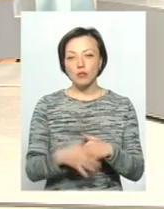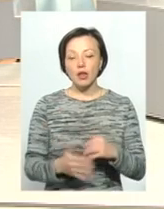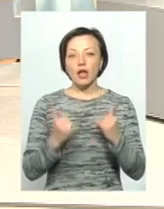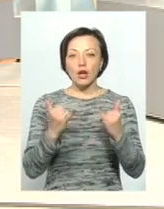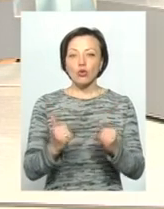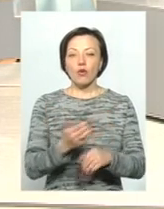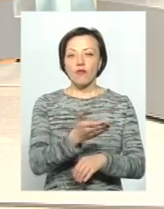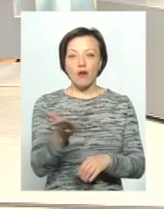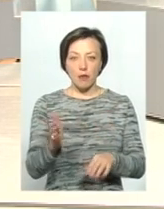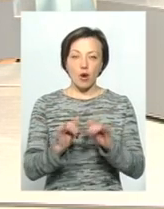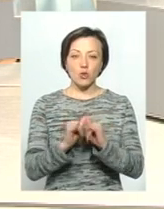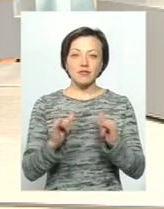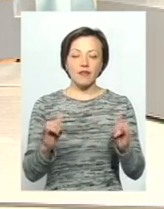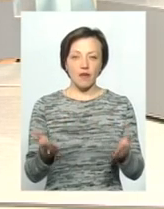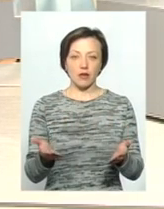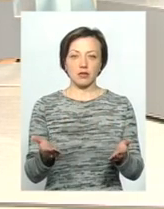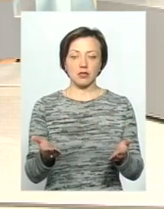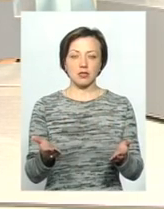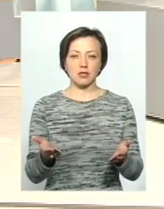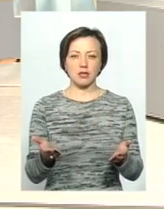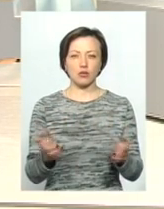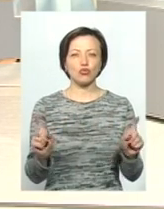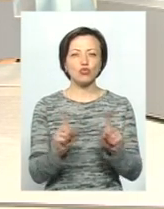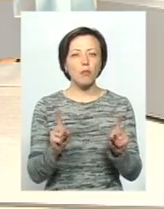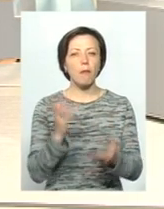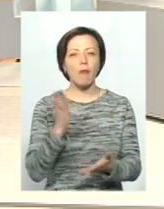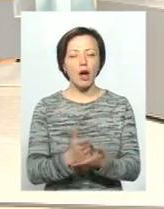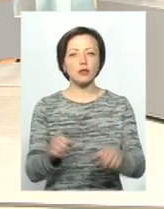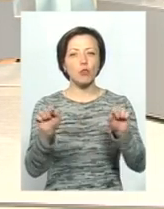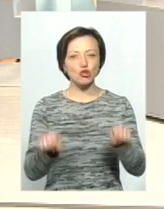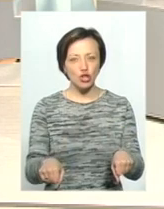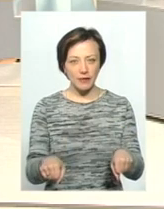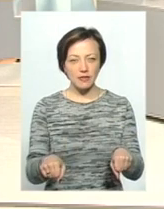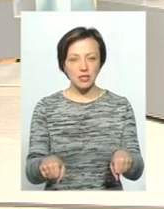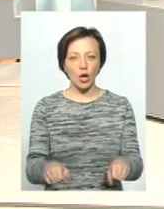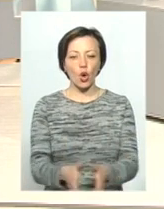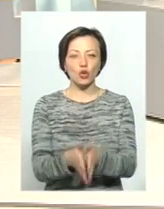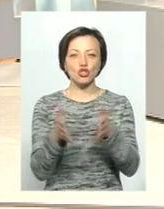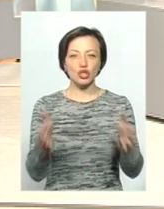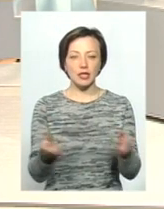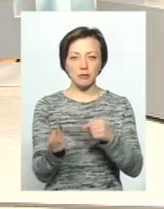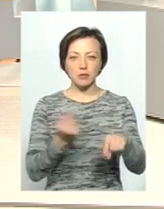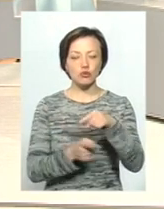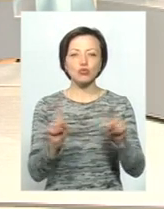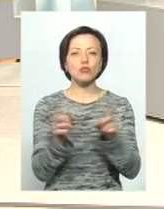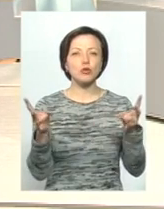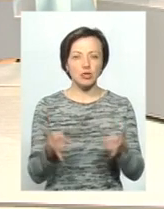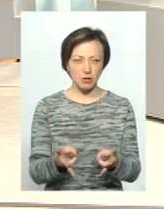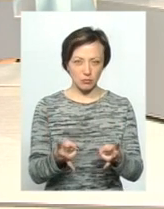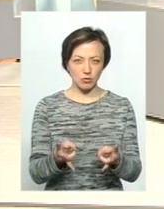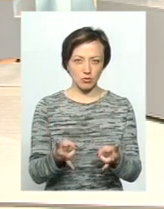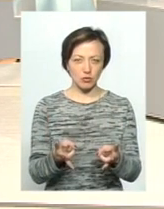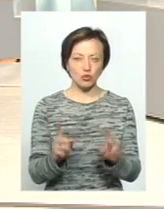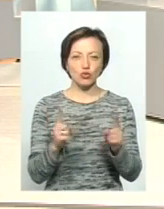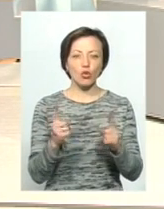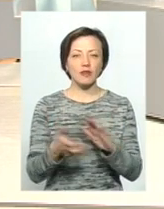аби вам розвиватися, що, для того, щоб мати можливість розширити бізнес, що потрібно?